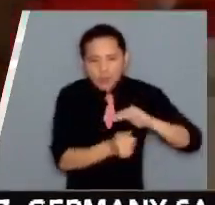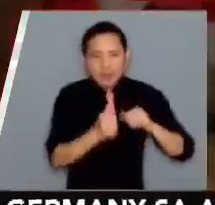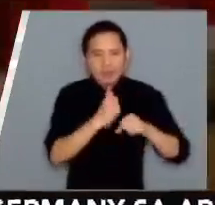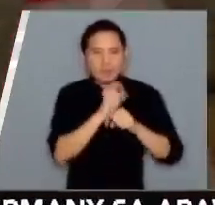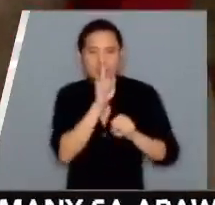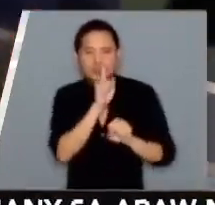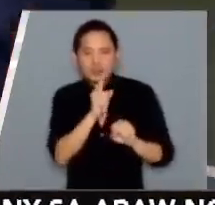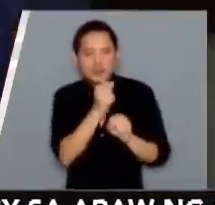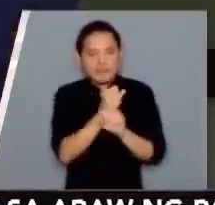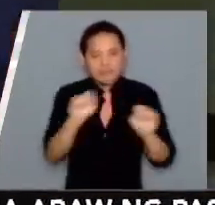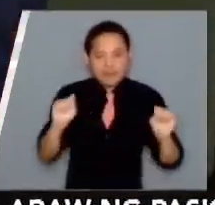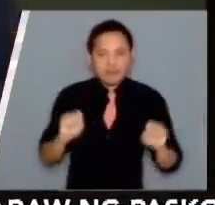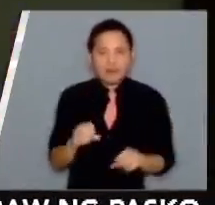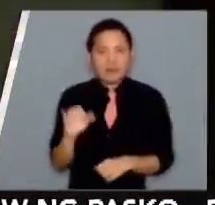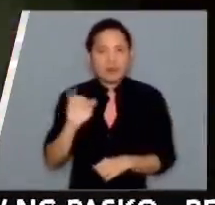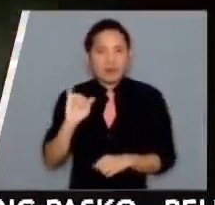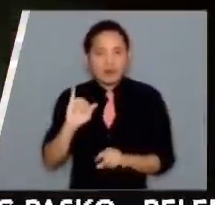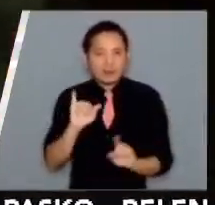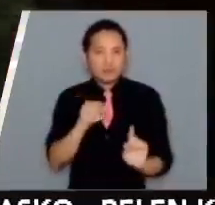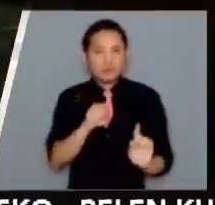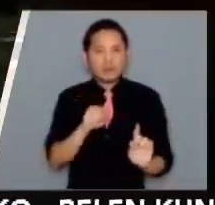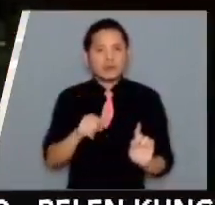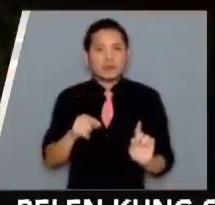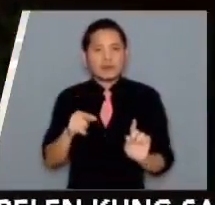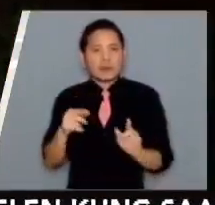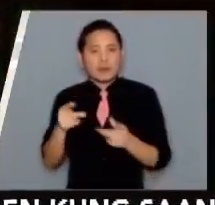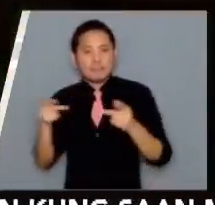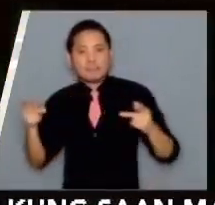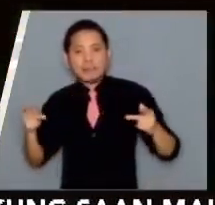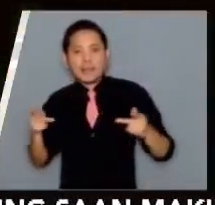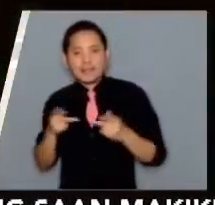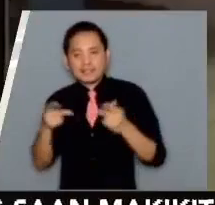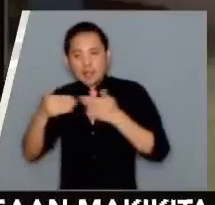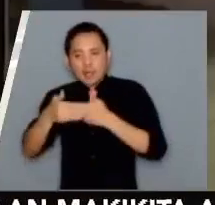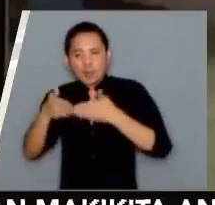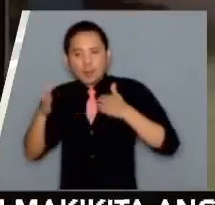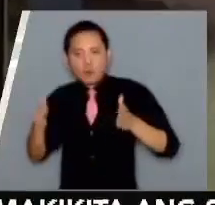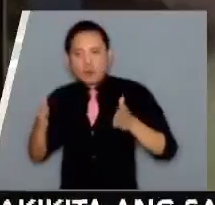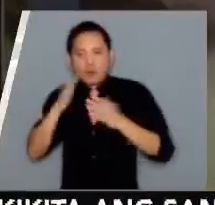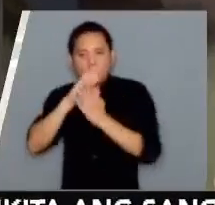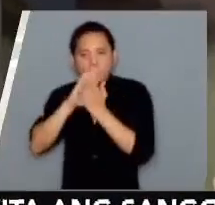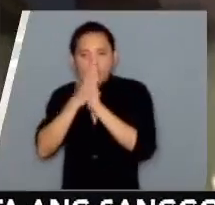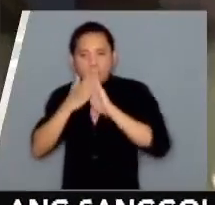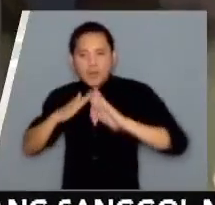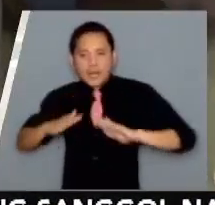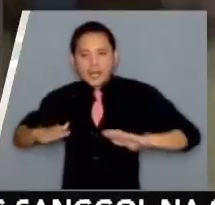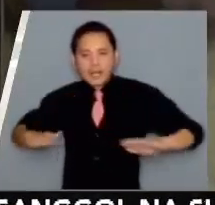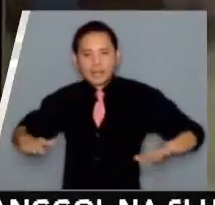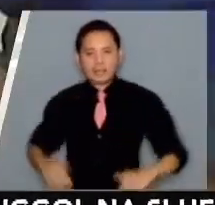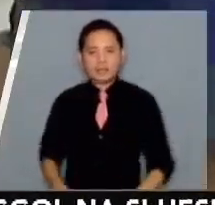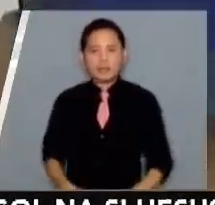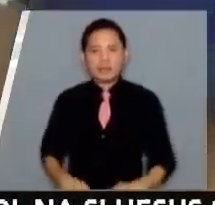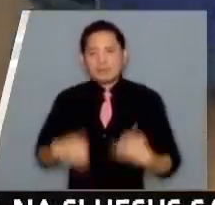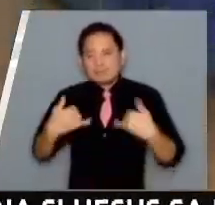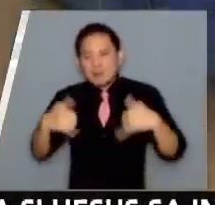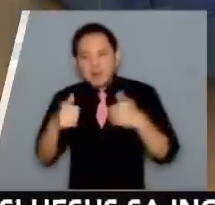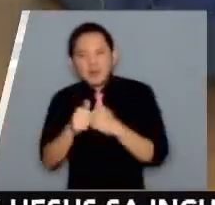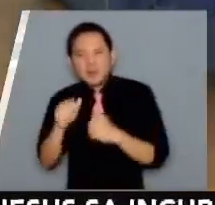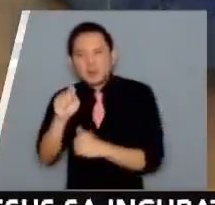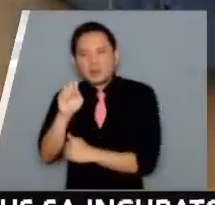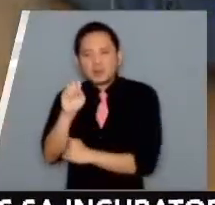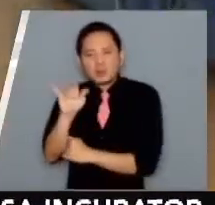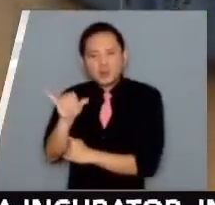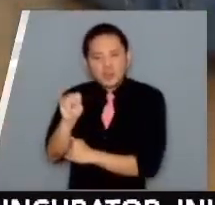ang kanilang paligid o ipuesto sila sa mga kwartong tahimik kasama ang kanilang paboritong laruan. Pwede rin gawin ang calming